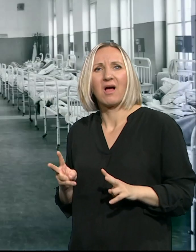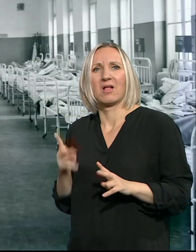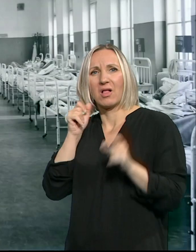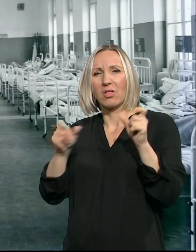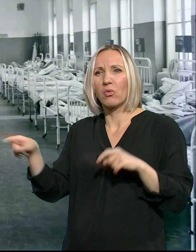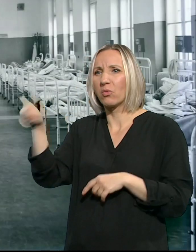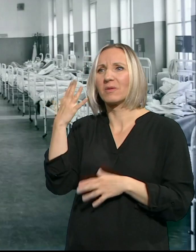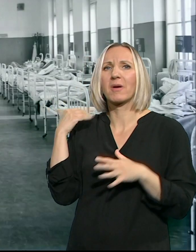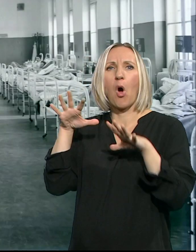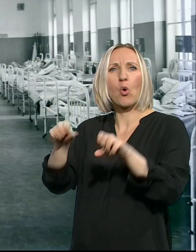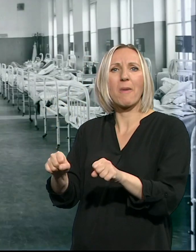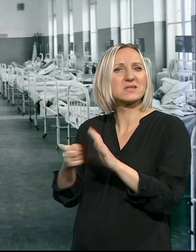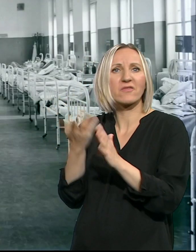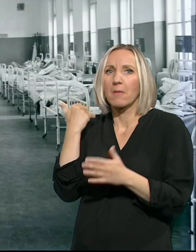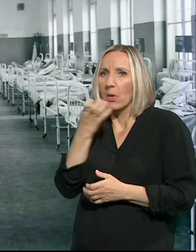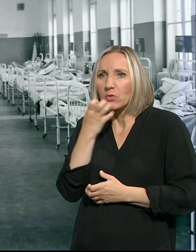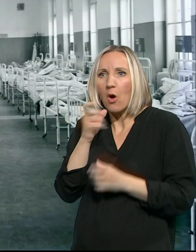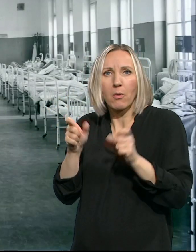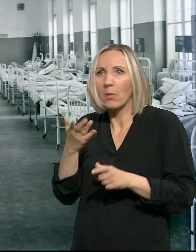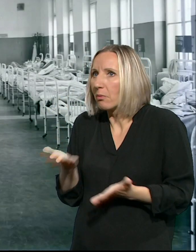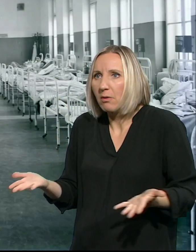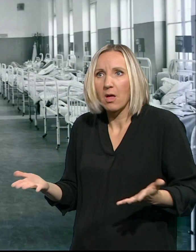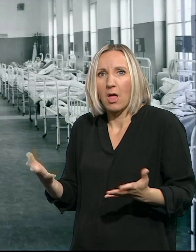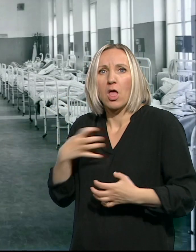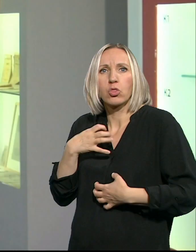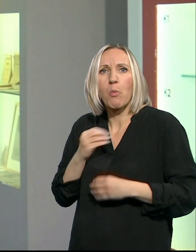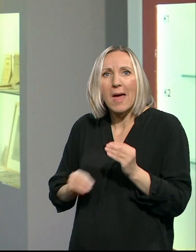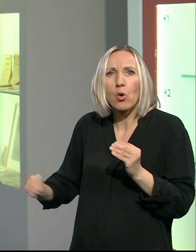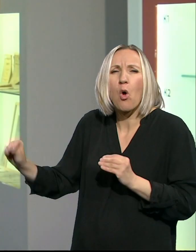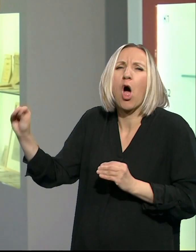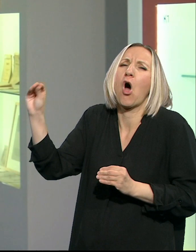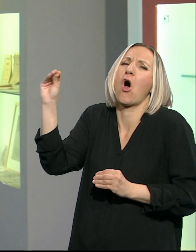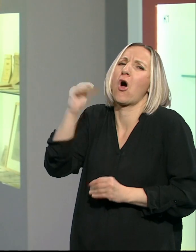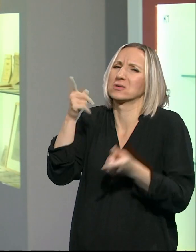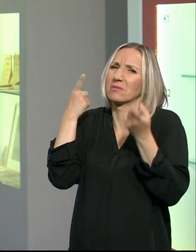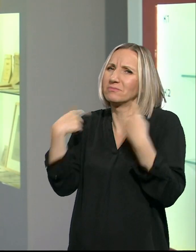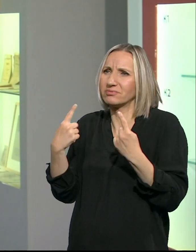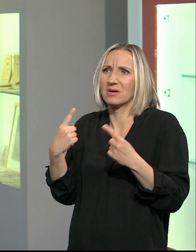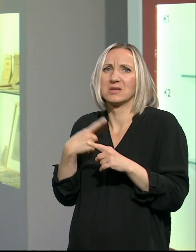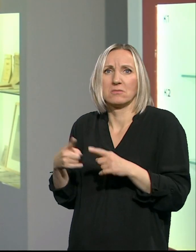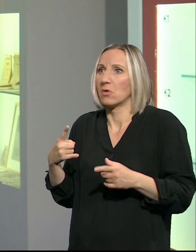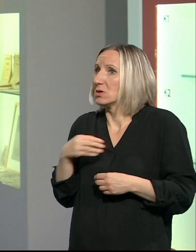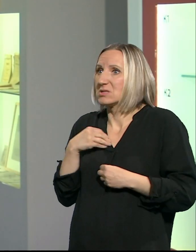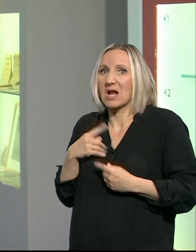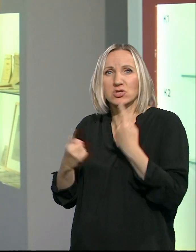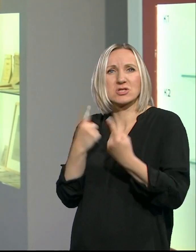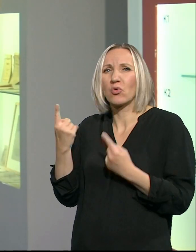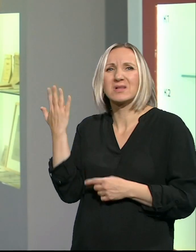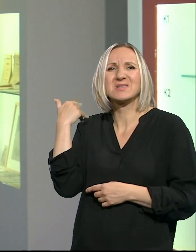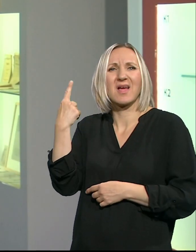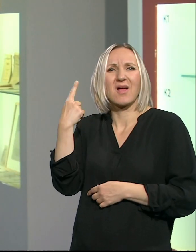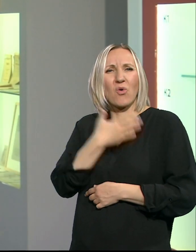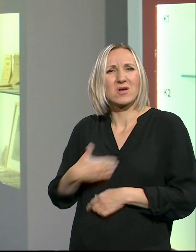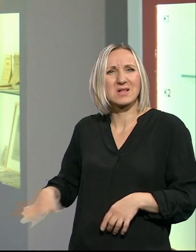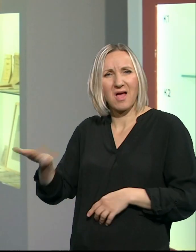koji su okupaciji vreme proveli bez ogreva, buknule. Znači, mi smo zbog jako lošeg stanja u Jugoslaviji